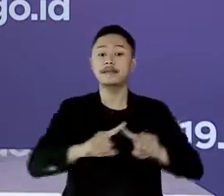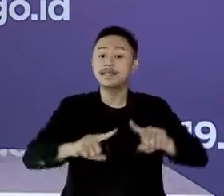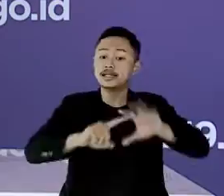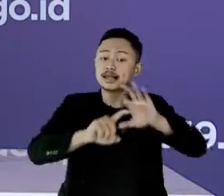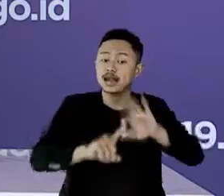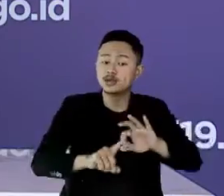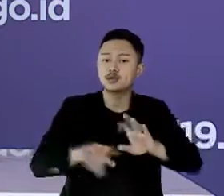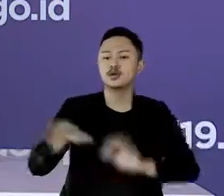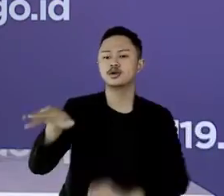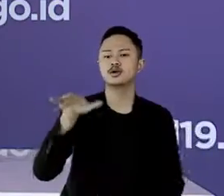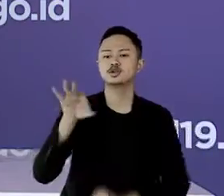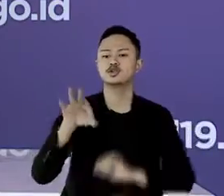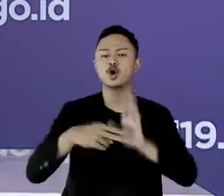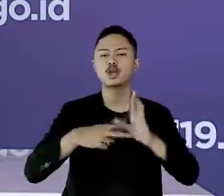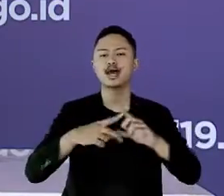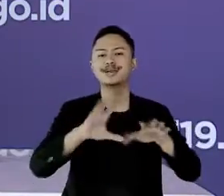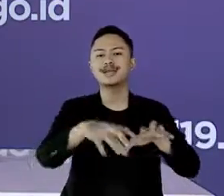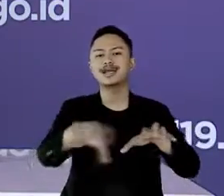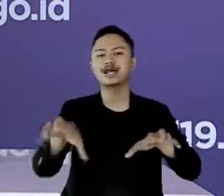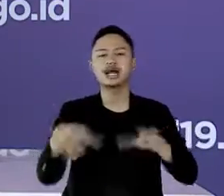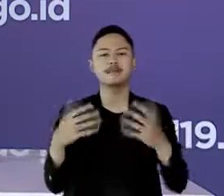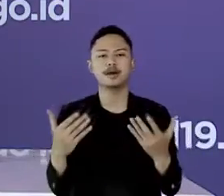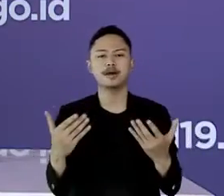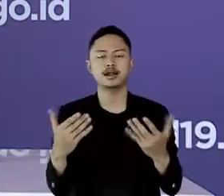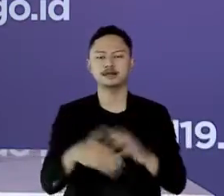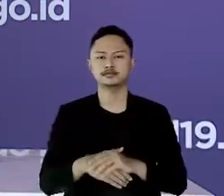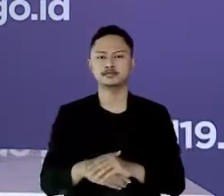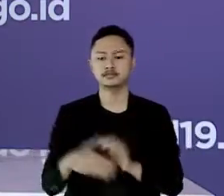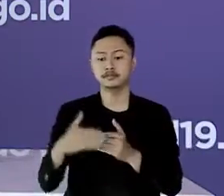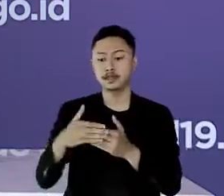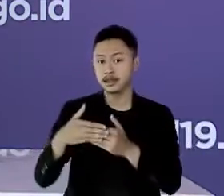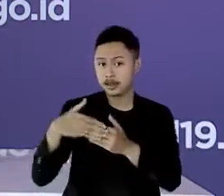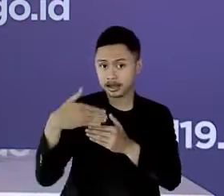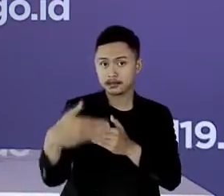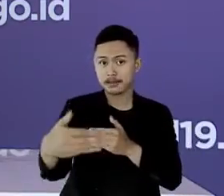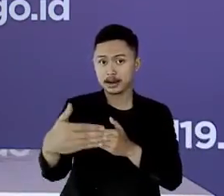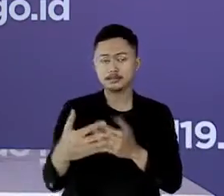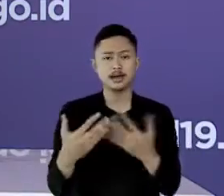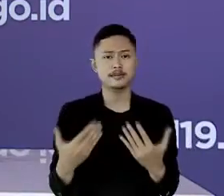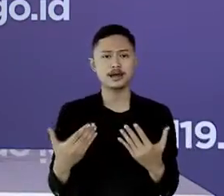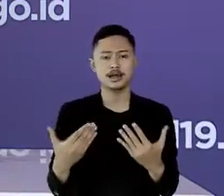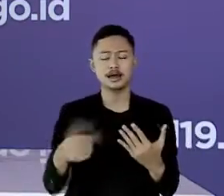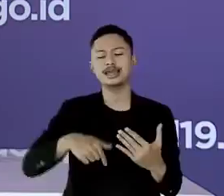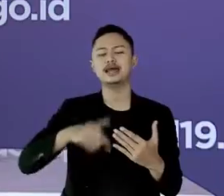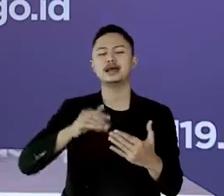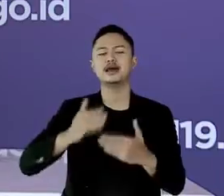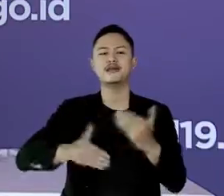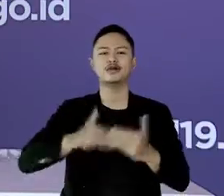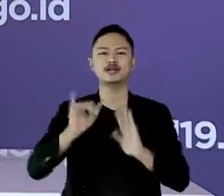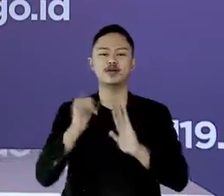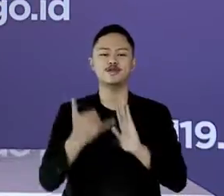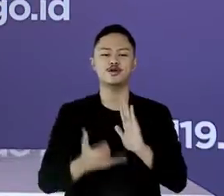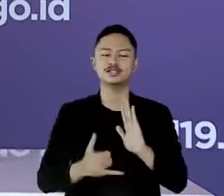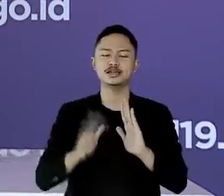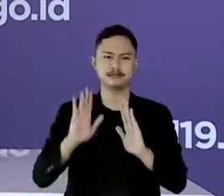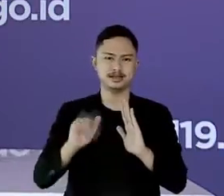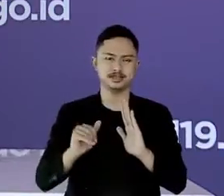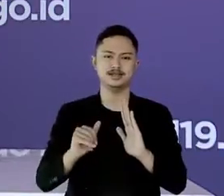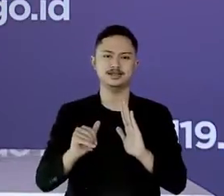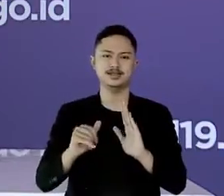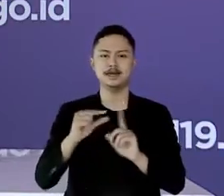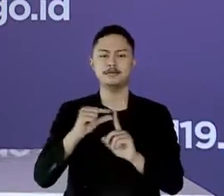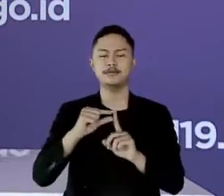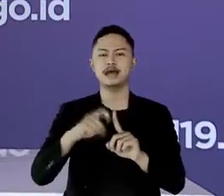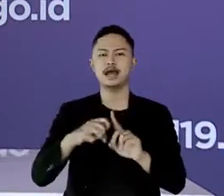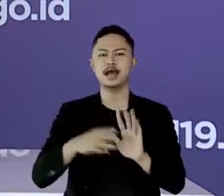daerah per kabupaten kota ke depannya selama masa evaluasi PKM nasional yang